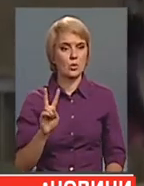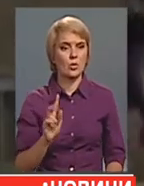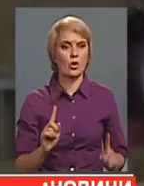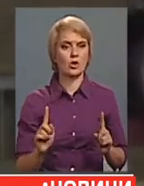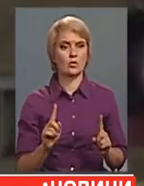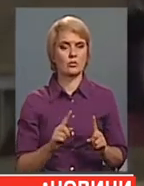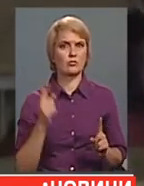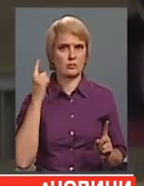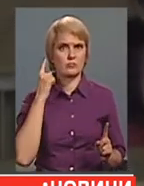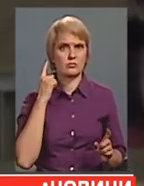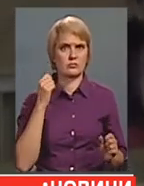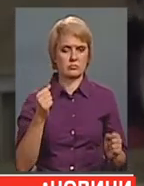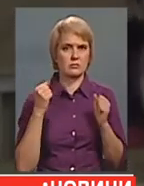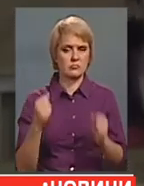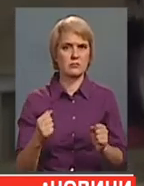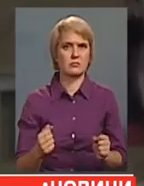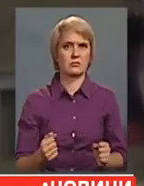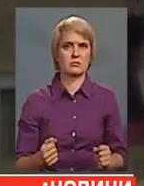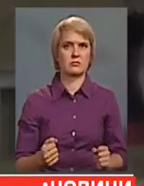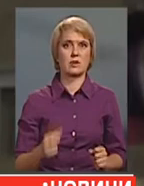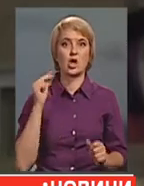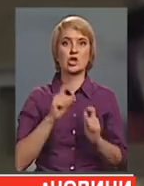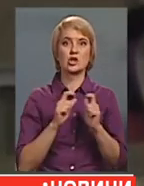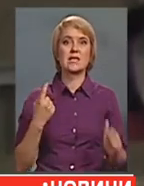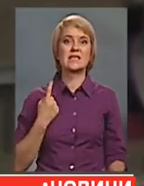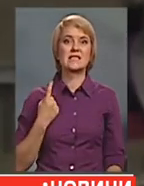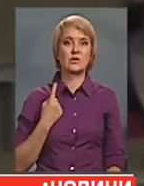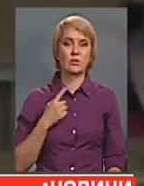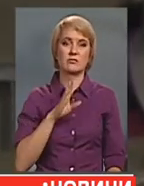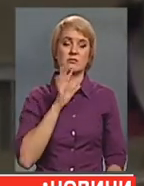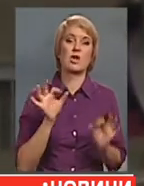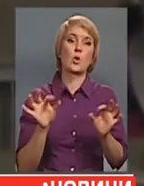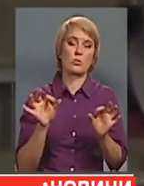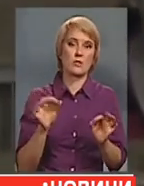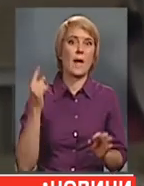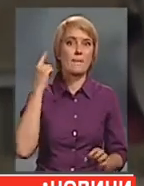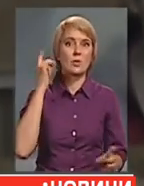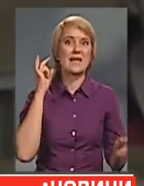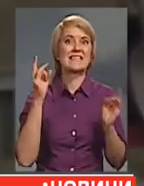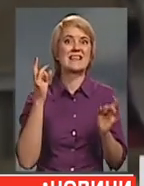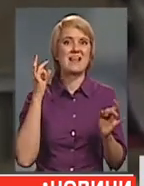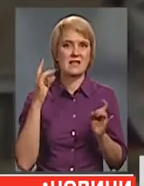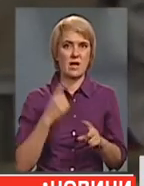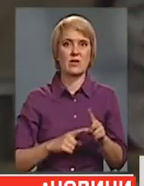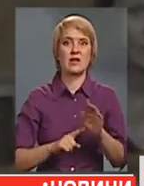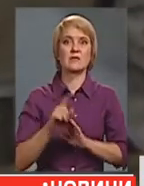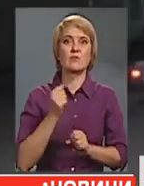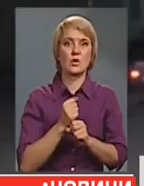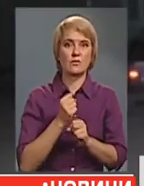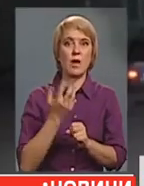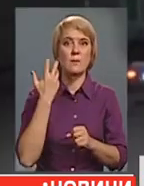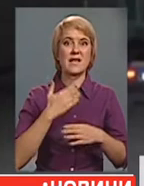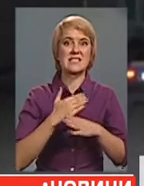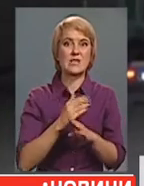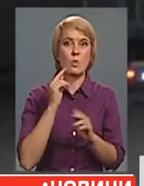так чую, як бухнуло. Шкільний сторож Марія Вощенко розповідає, як почула сигналізацію, що спрацювала під час злому шкільних